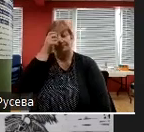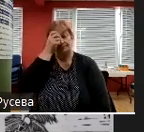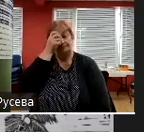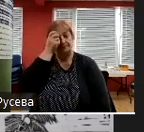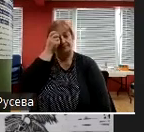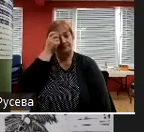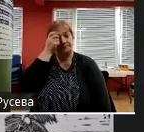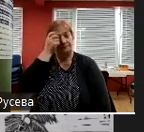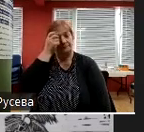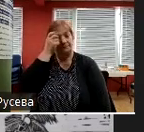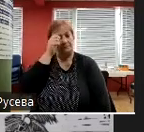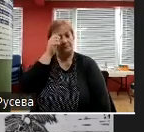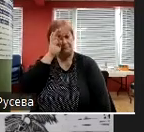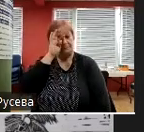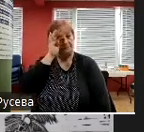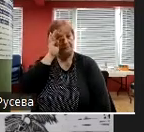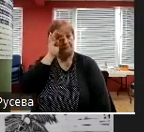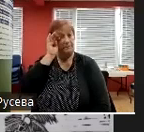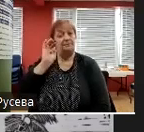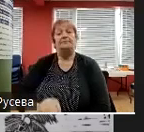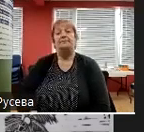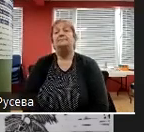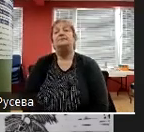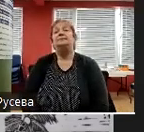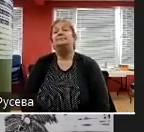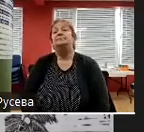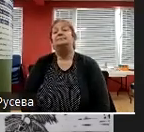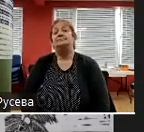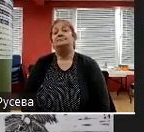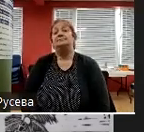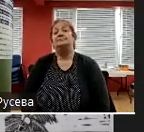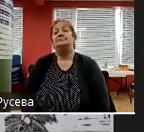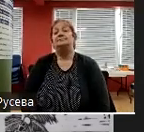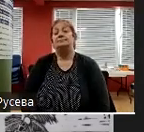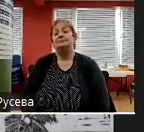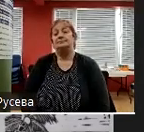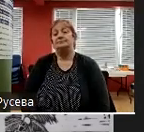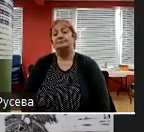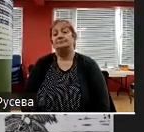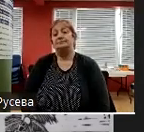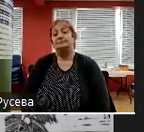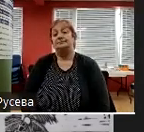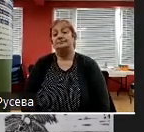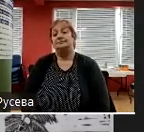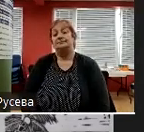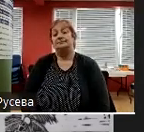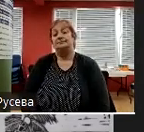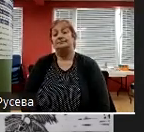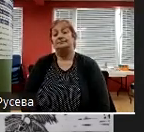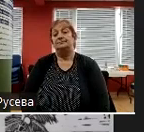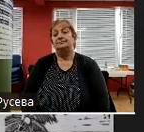can also do, you have preset fields to fill in, but you can also